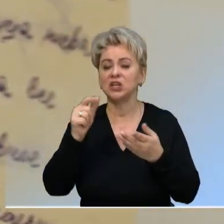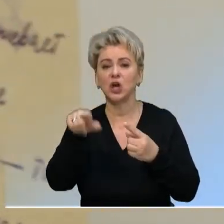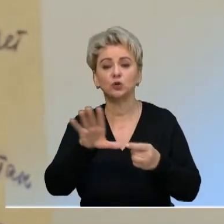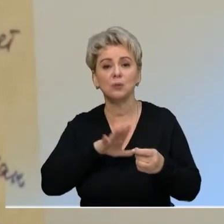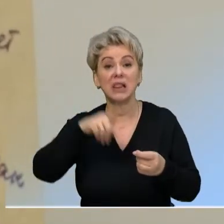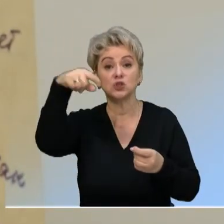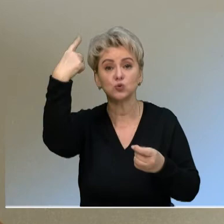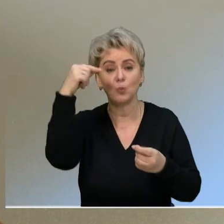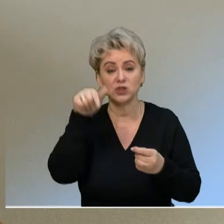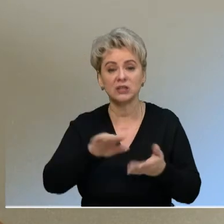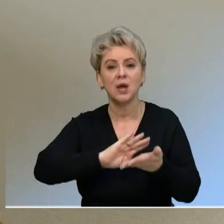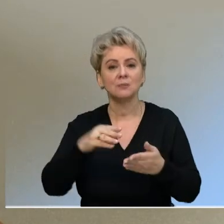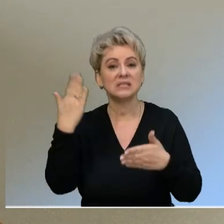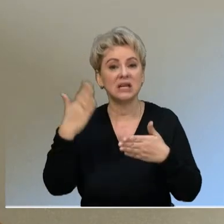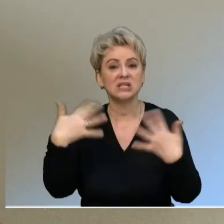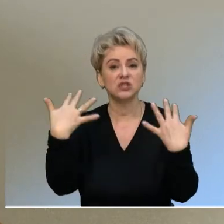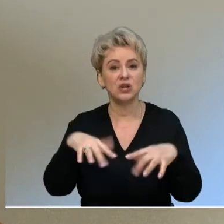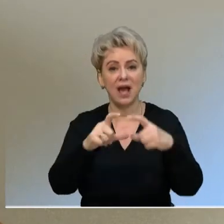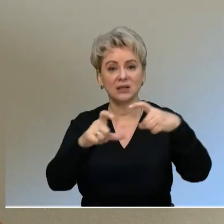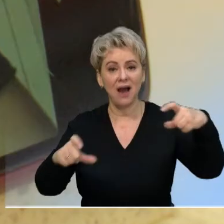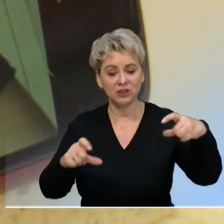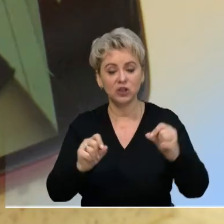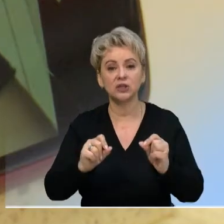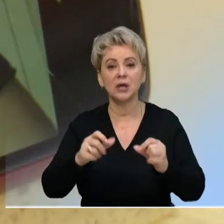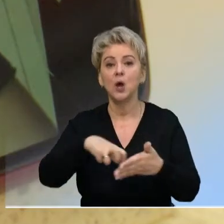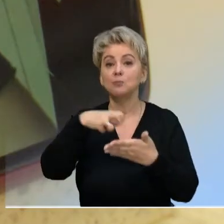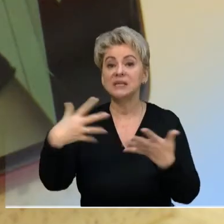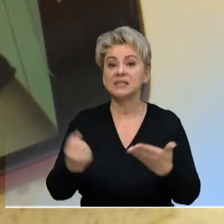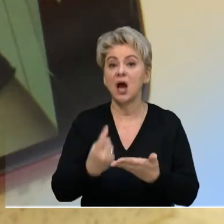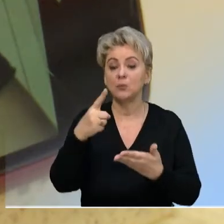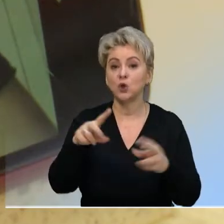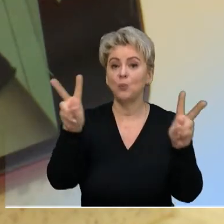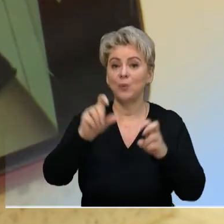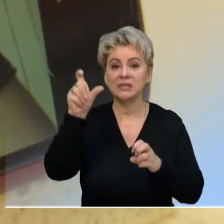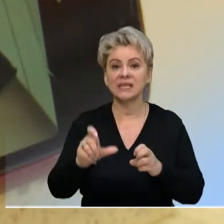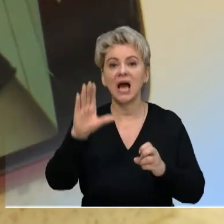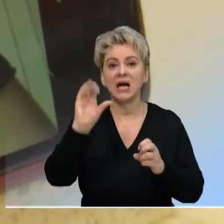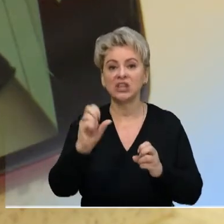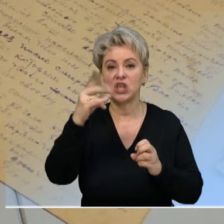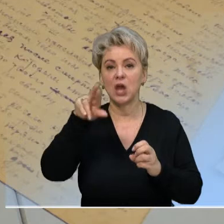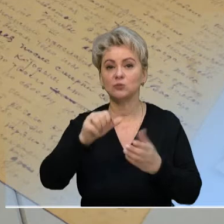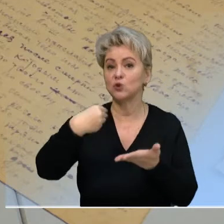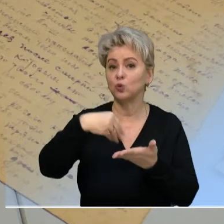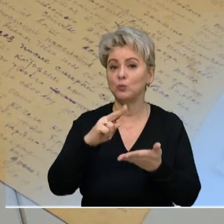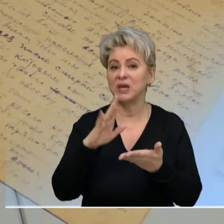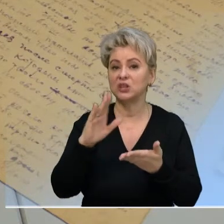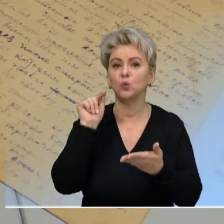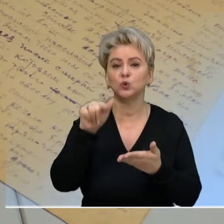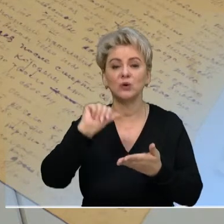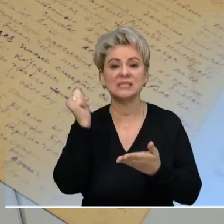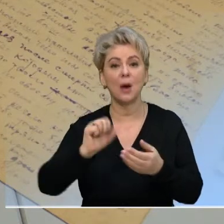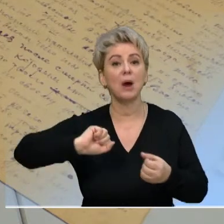совсем сумасшедшей и без конца теряет карточки. Письма случайно обнаружил поисковик. Александр Немцев купил квартиру у той